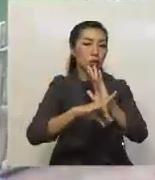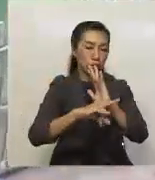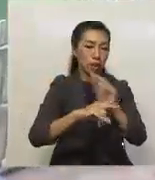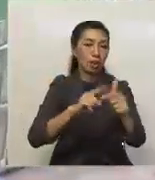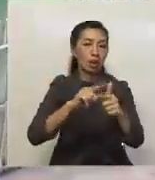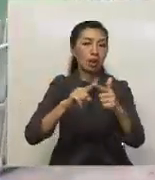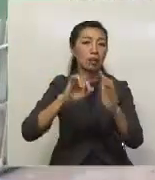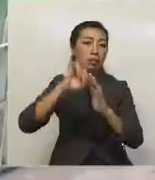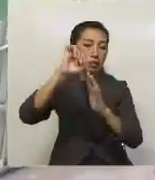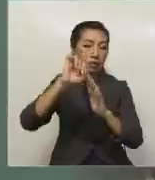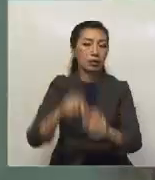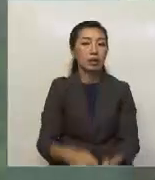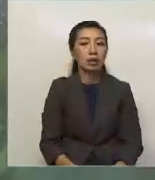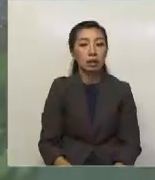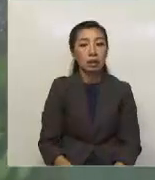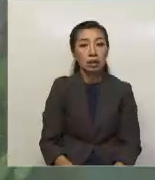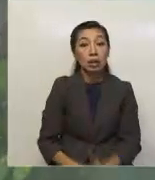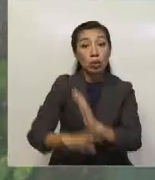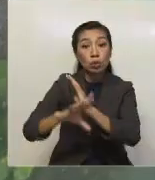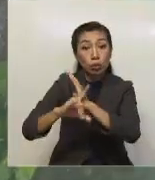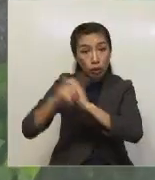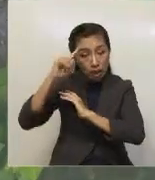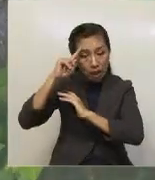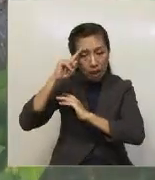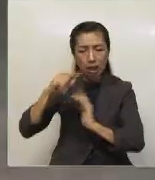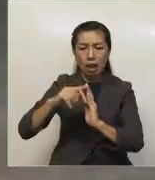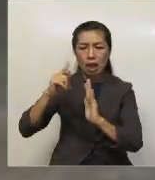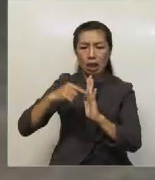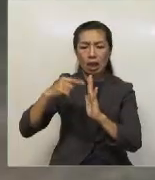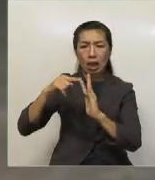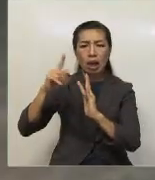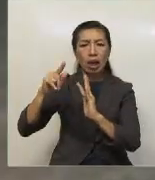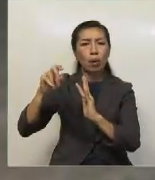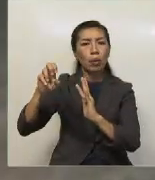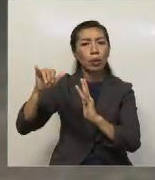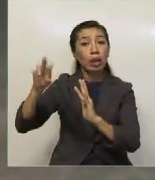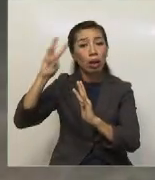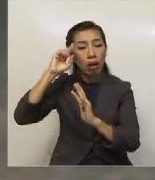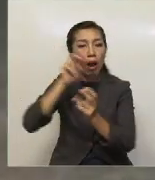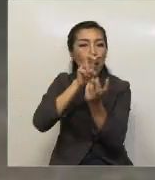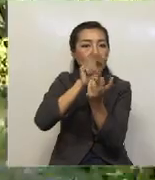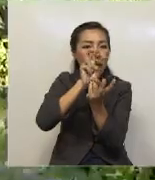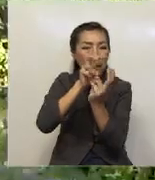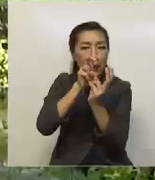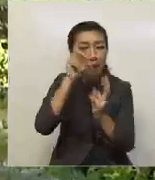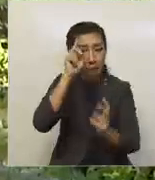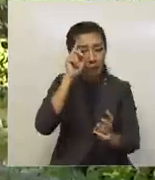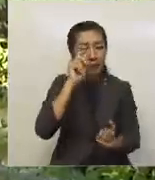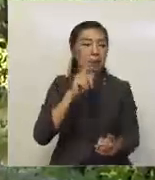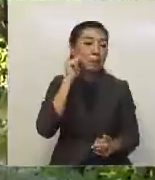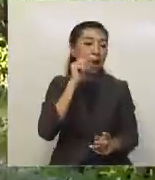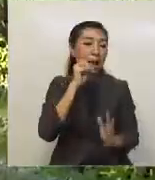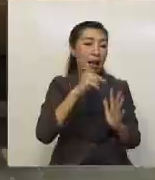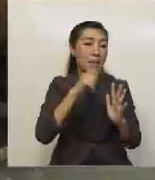ที่เชียงใหม่นะคร ับ เขาเขียวเนี่ยจะย้ายแม่มะลิไปที่เป็นฮิปโปวัย52ปีนะคะ เป็นควานช้างอีกหนึ่งตัวนะครับ